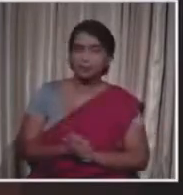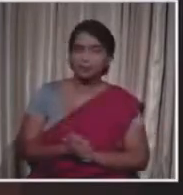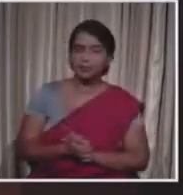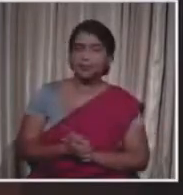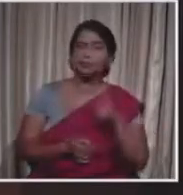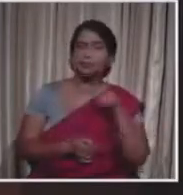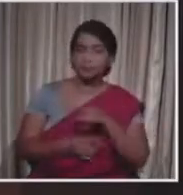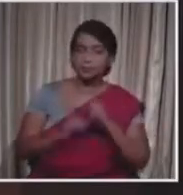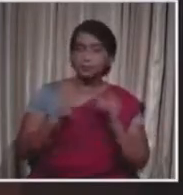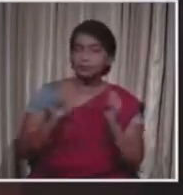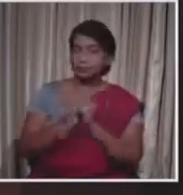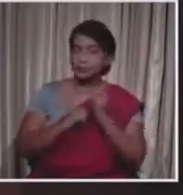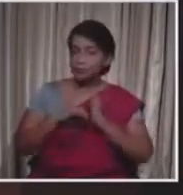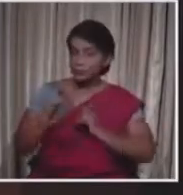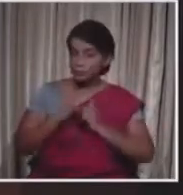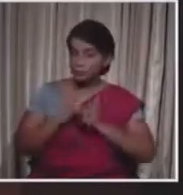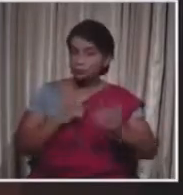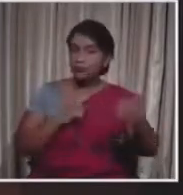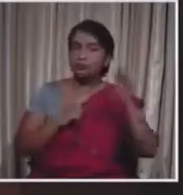මේ ක්‍රියාවලිය අපි යනකොට